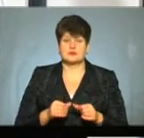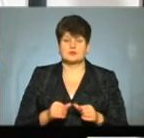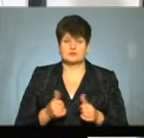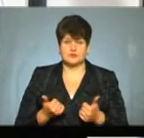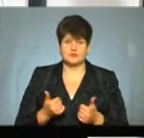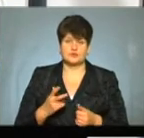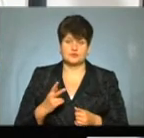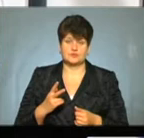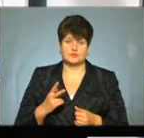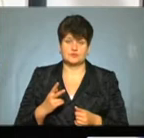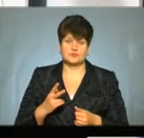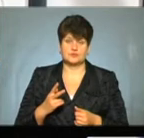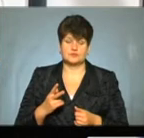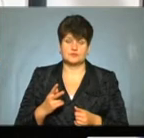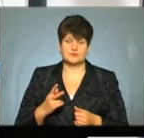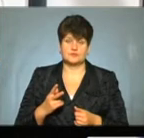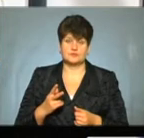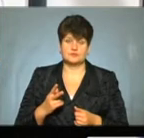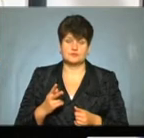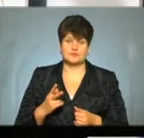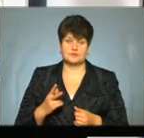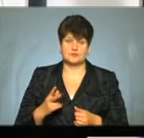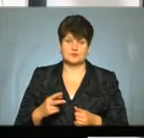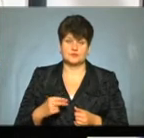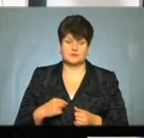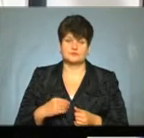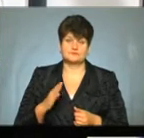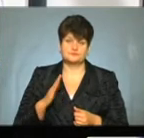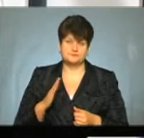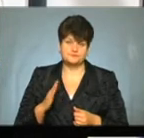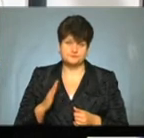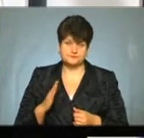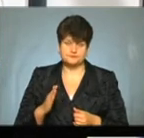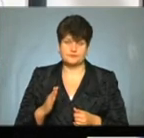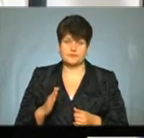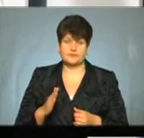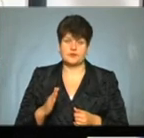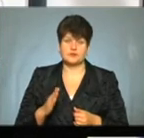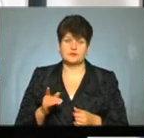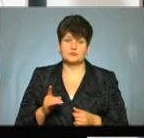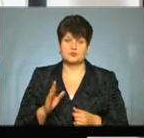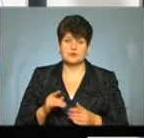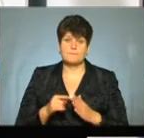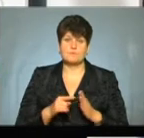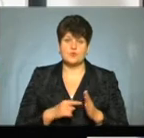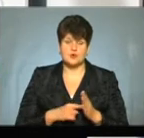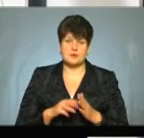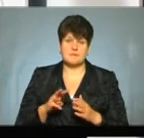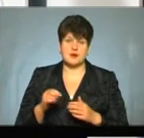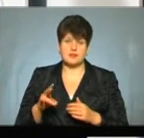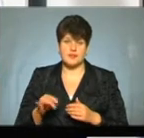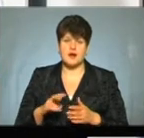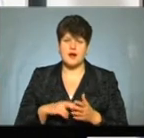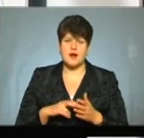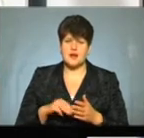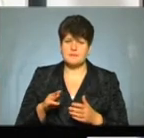доньки, яка буде, очевидно, що так з її слів слідувало, що буде поділ майна і подружжя, і аліменти,